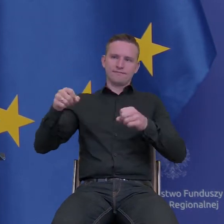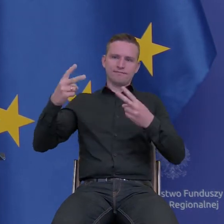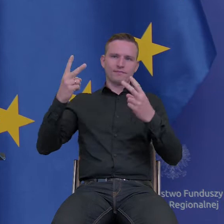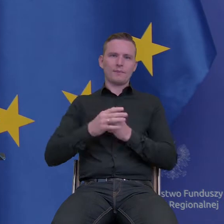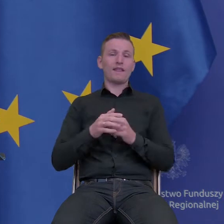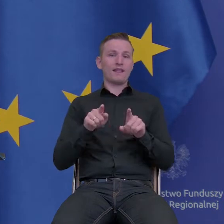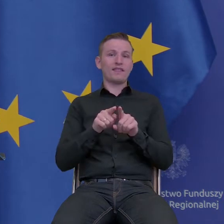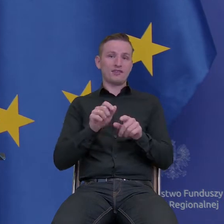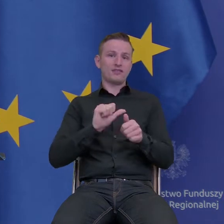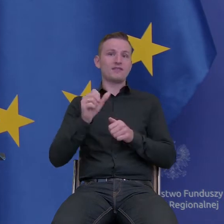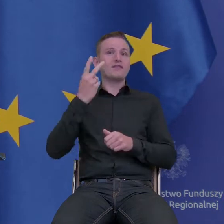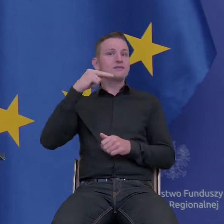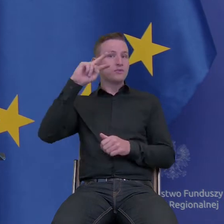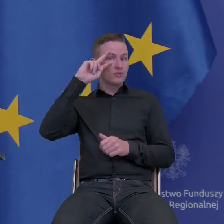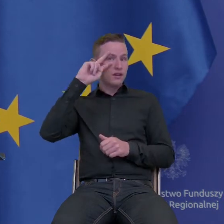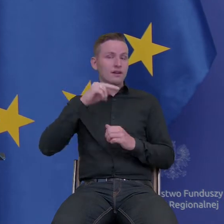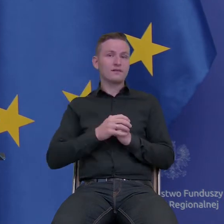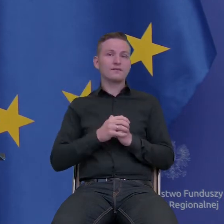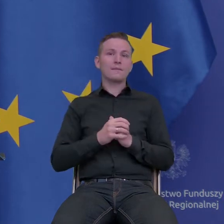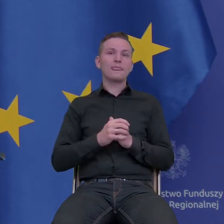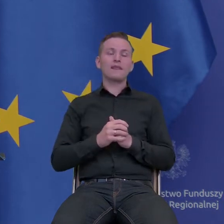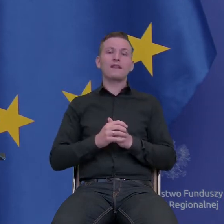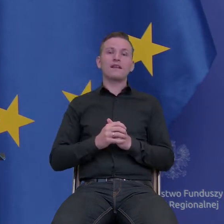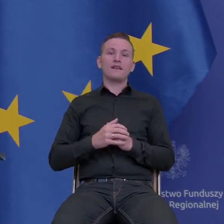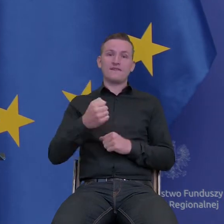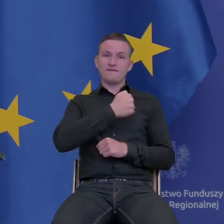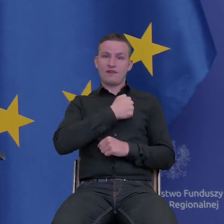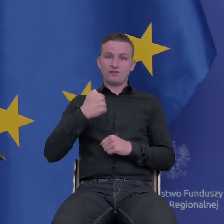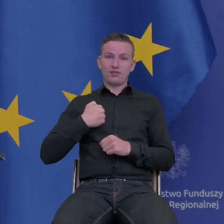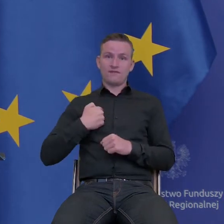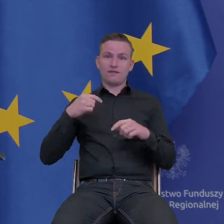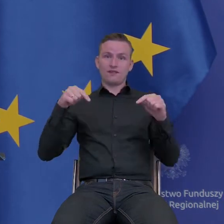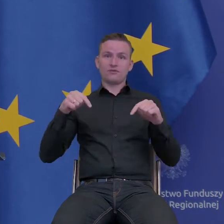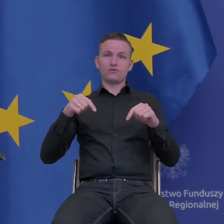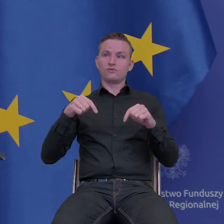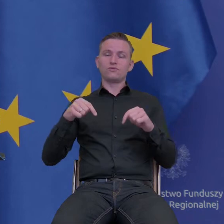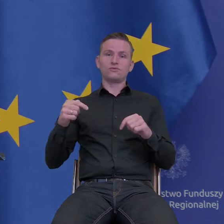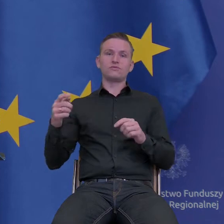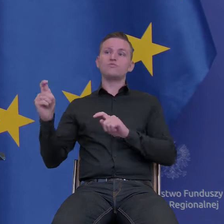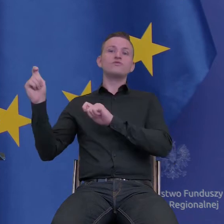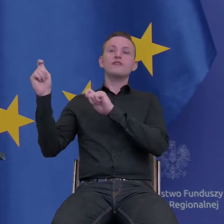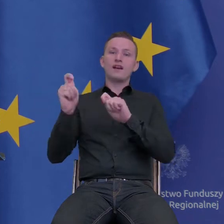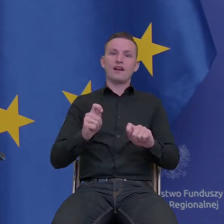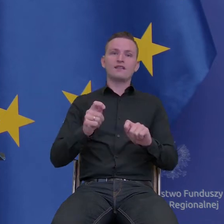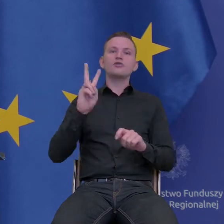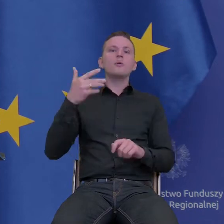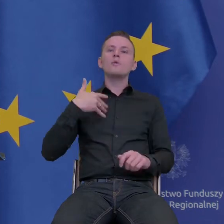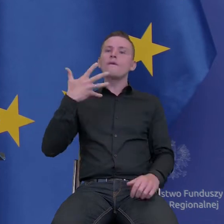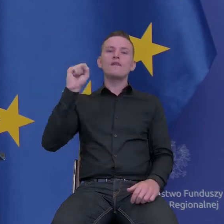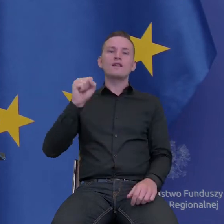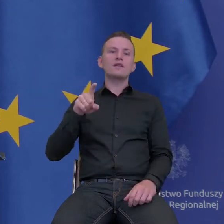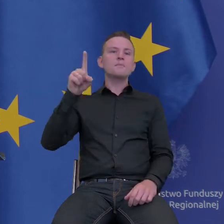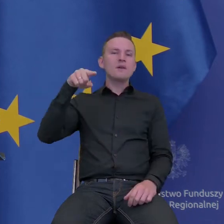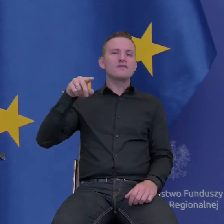Ośrodka Szkolno-Wychowawczego Szkoły Przysposabiającej do Pracy z Lubaczowa oraz zespół ze Specjalnego Liceum Ogólnokształcącego